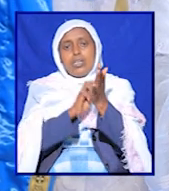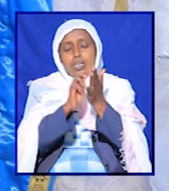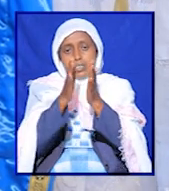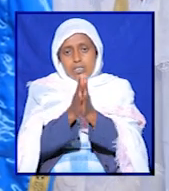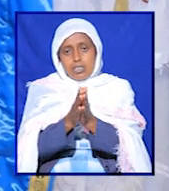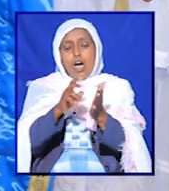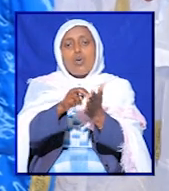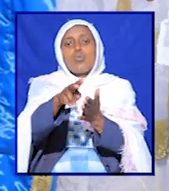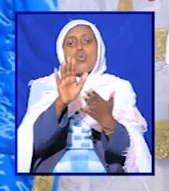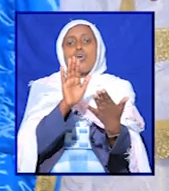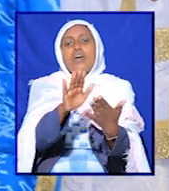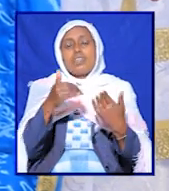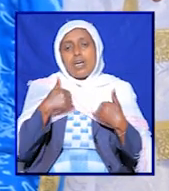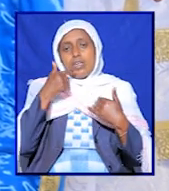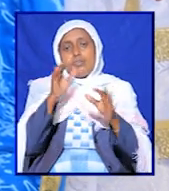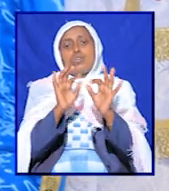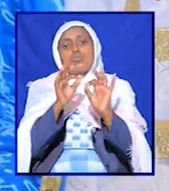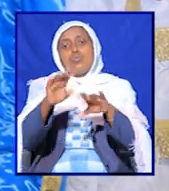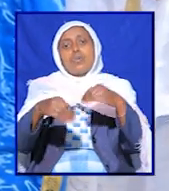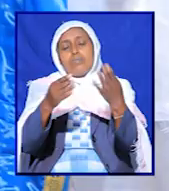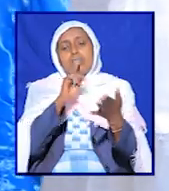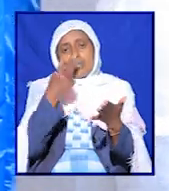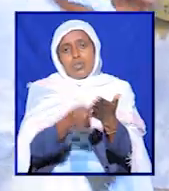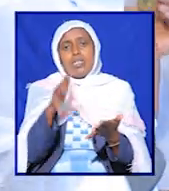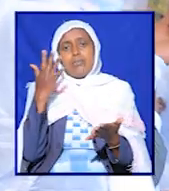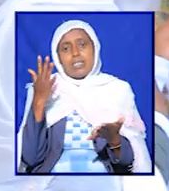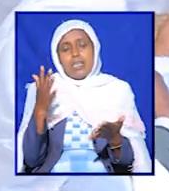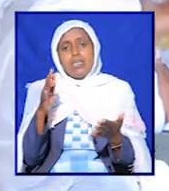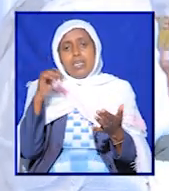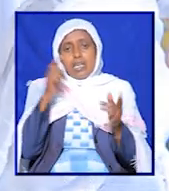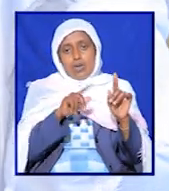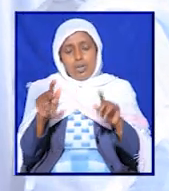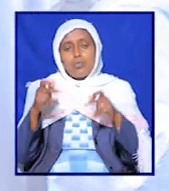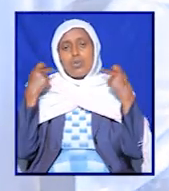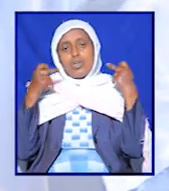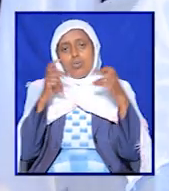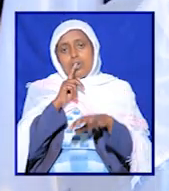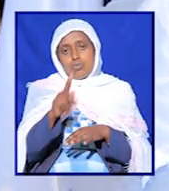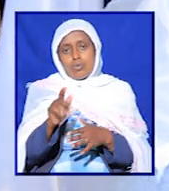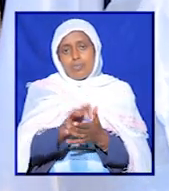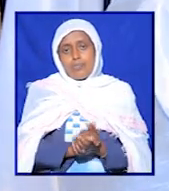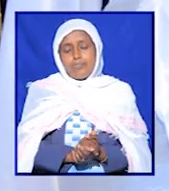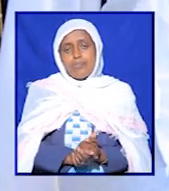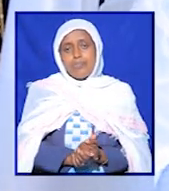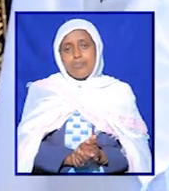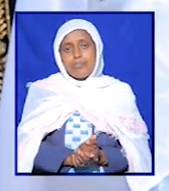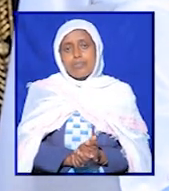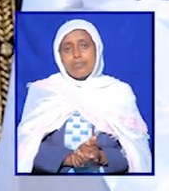ከፊት አለ የሚል ትርጓሜ የሚሰጥ ይሄን ይመስላል። ሌላው የዲያቆናቱ ነው።